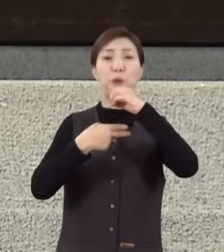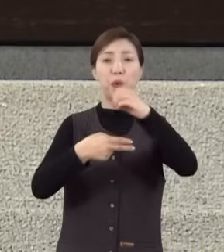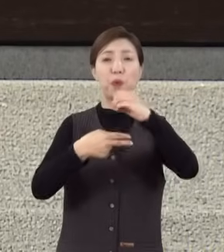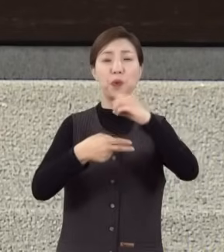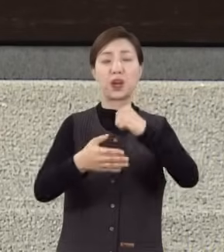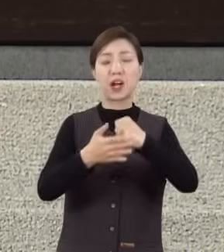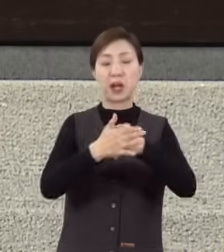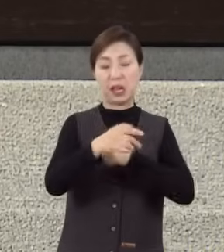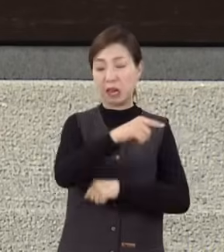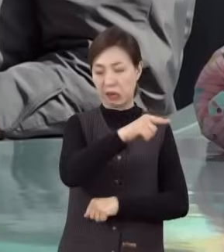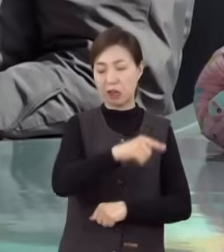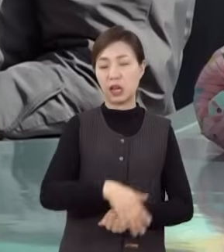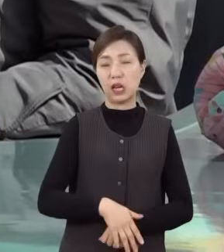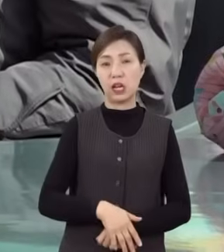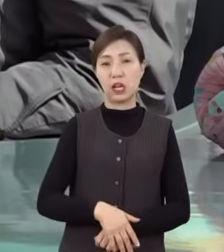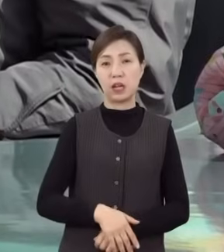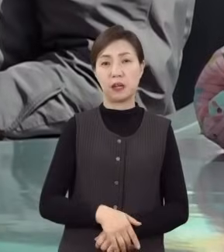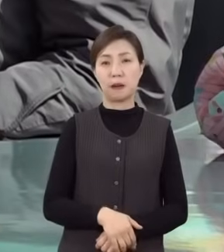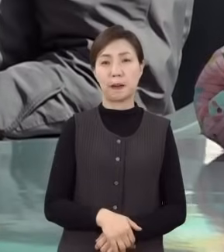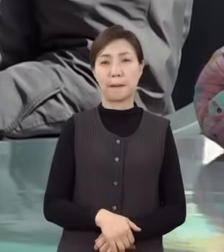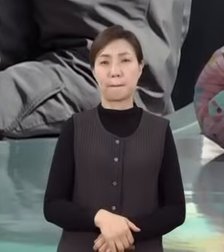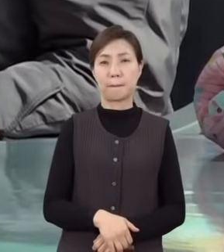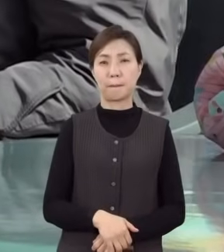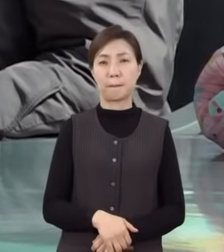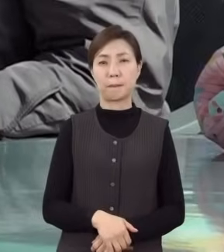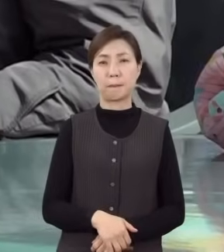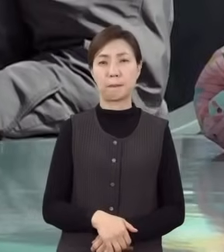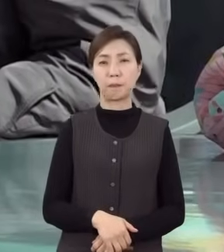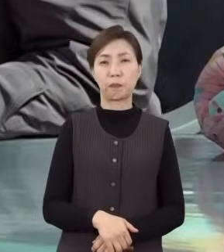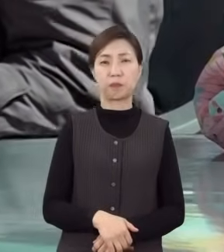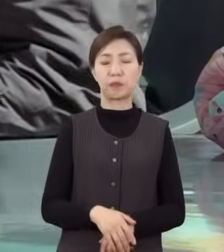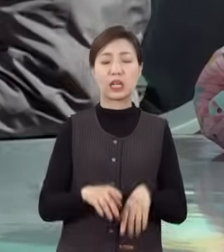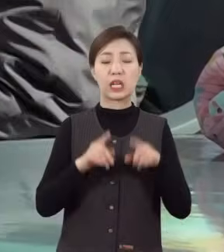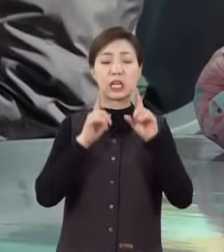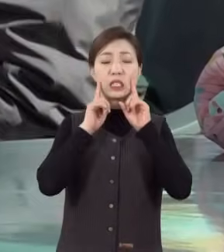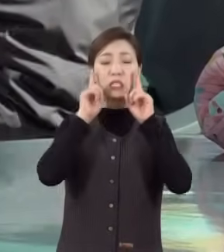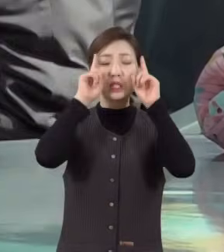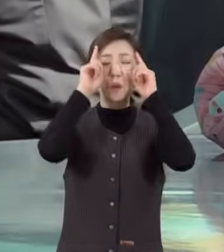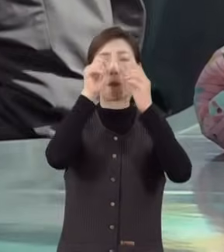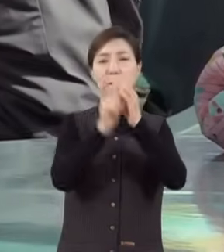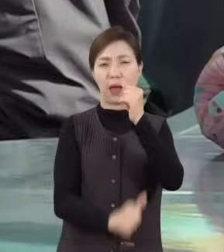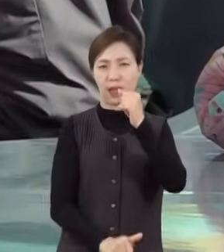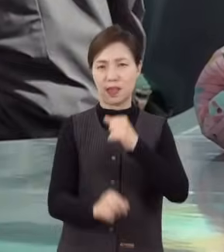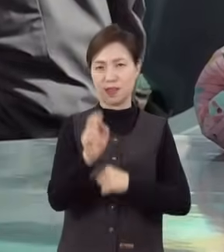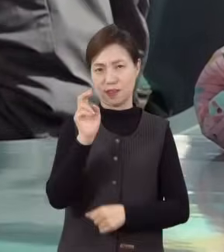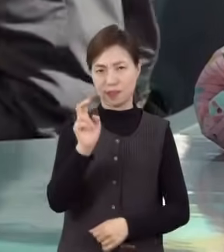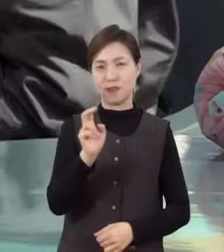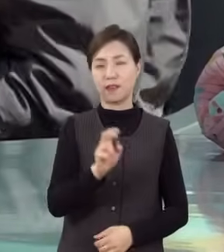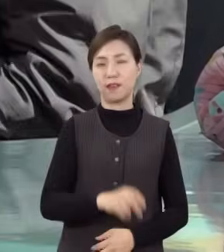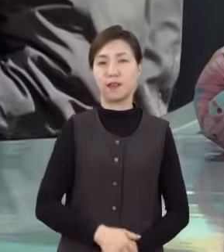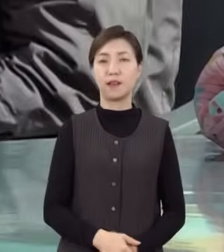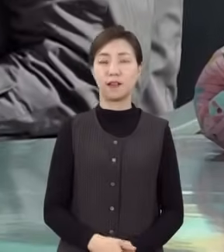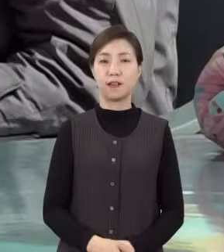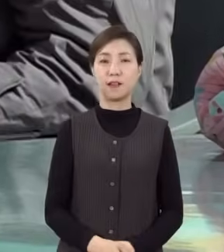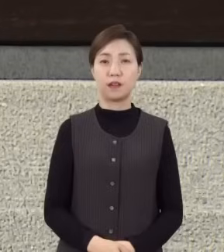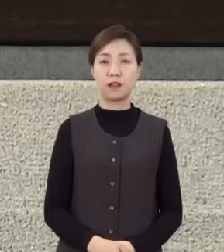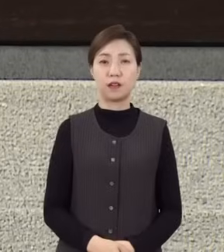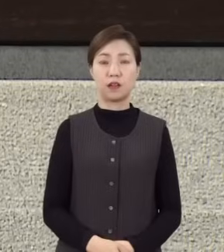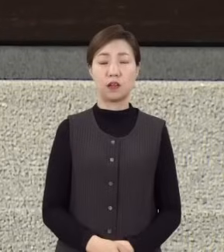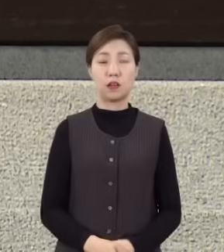경전에 나오는 말씀이에요. 지어놓은 복이 없기 때문에 다음 생 지옥에 떨어지게 될 것이다.